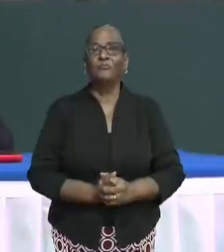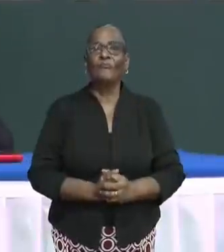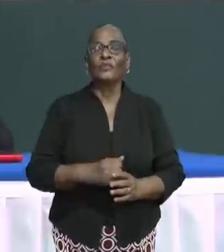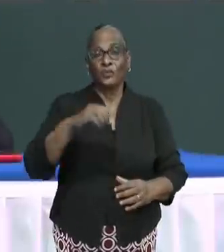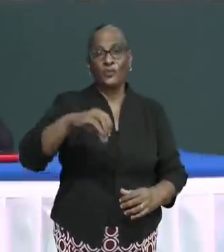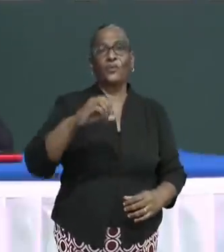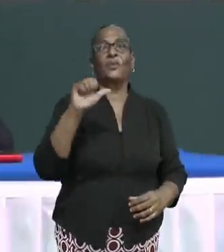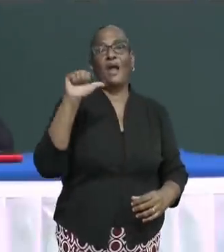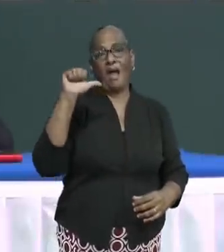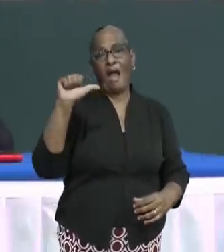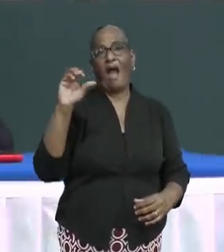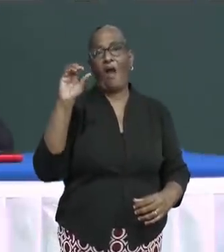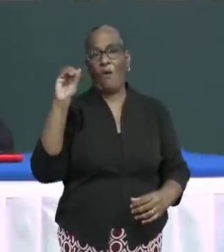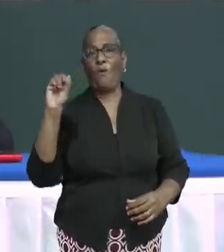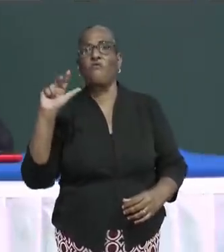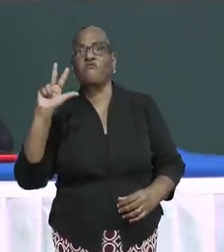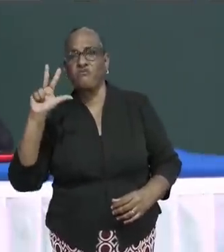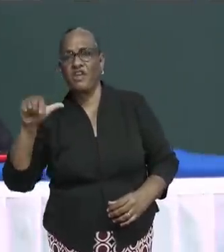of e